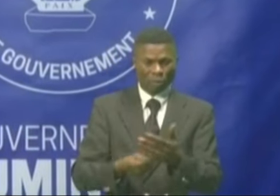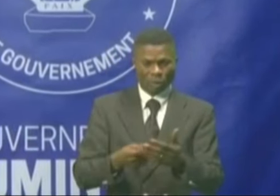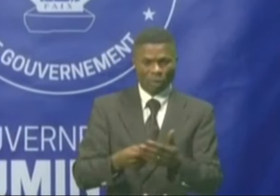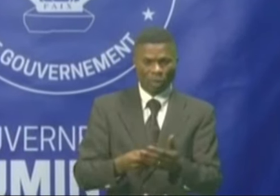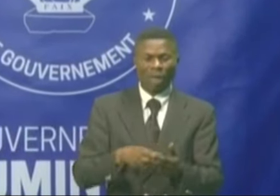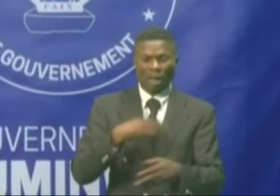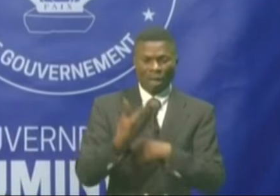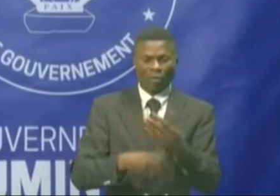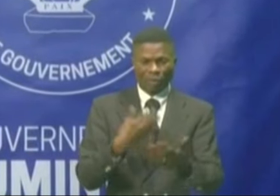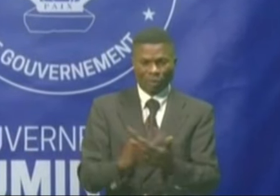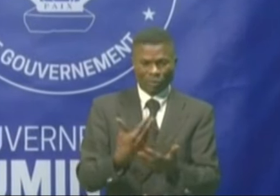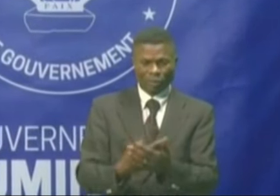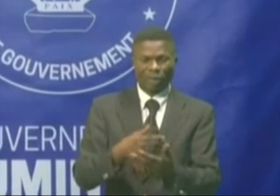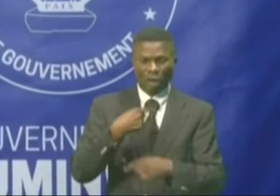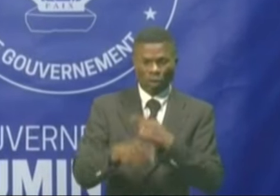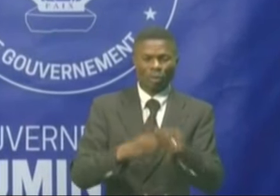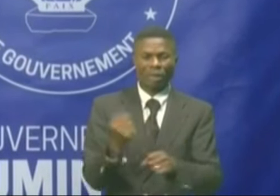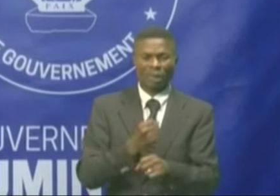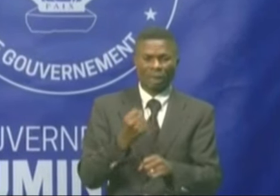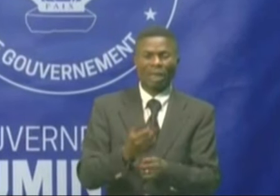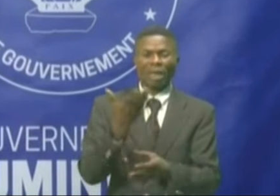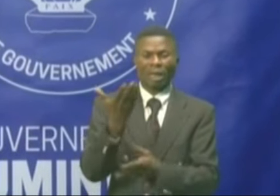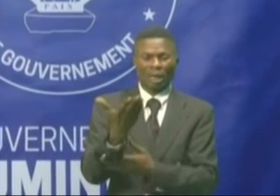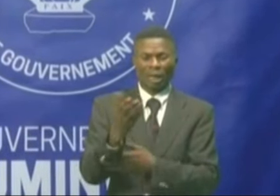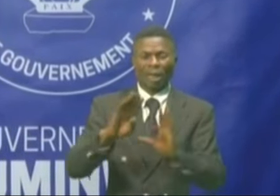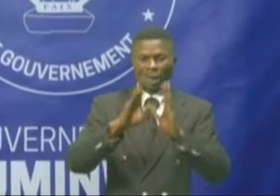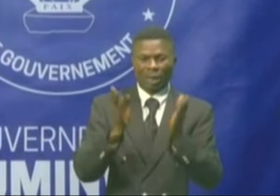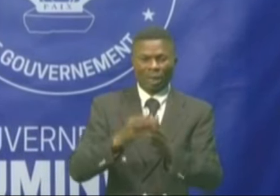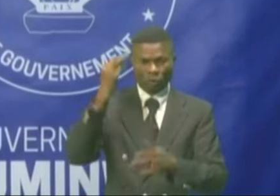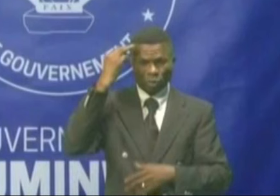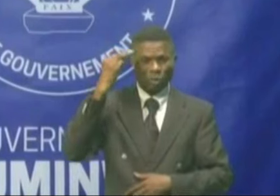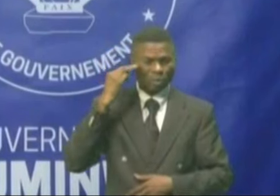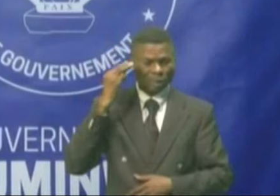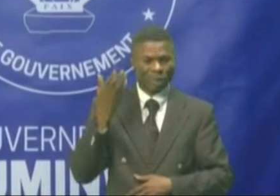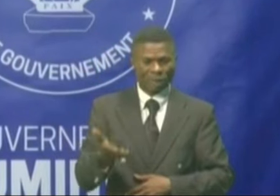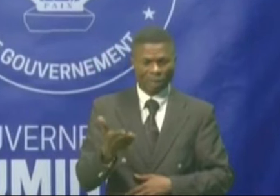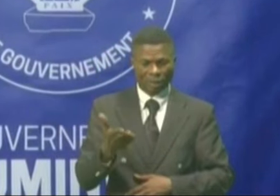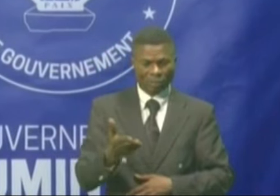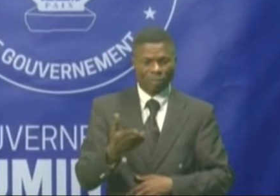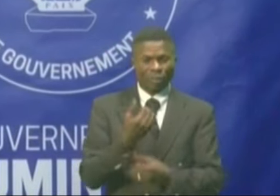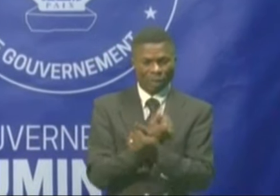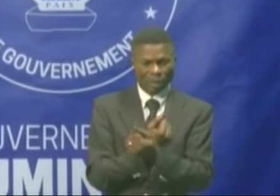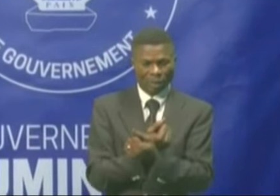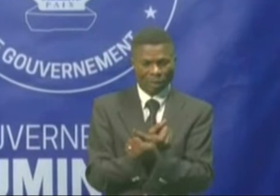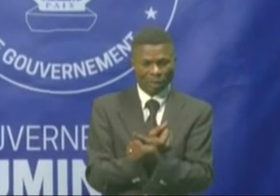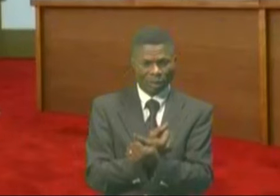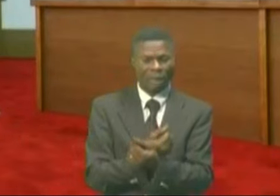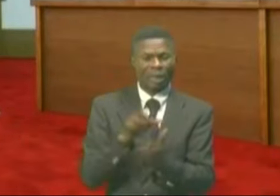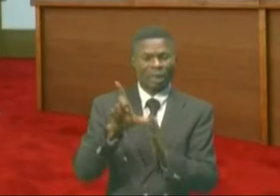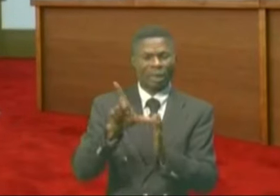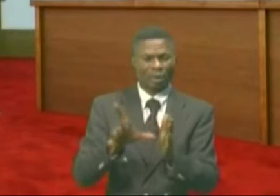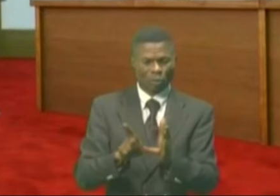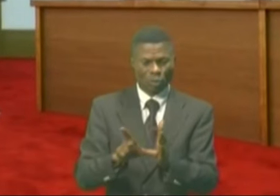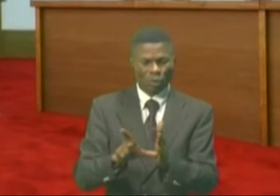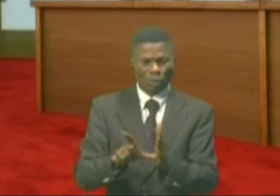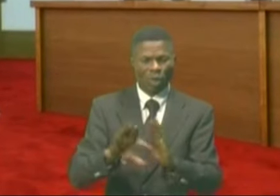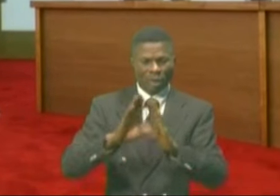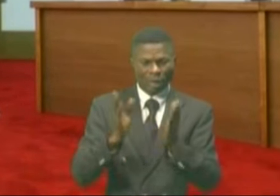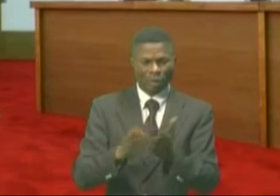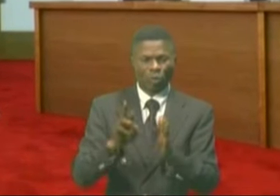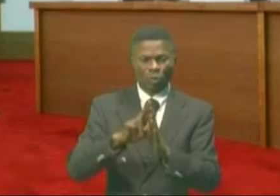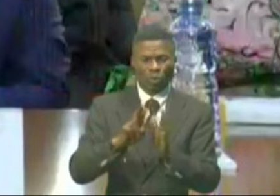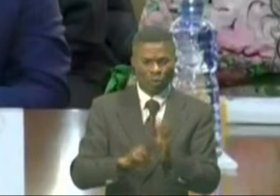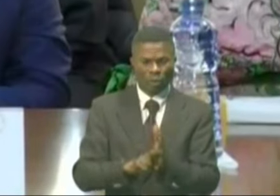très rapidement au travail. Elle a recommandé aux membres du gouvernement d'observer un certain nombre de règles. Prenant la mesure de